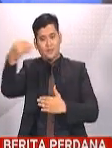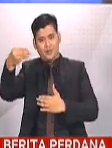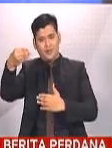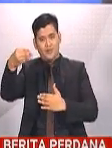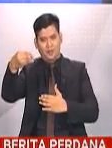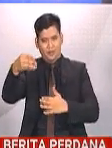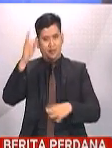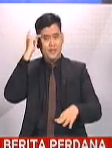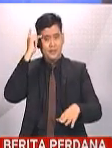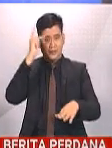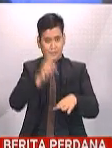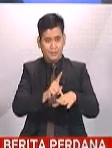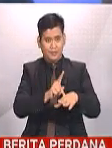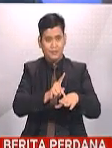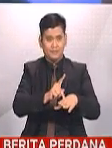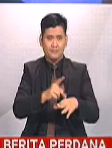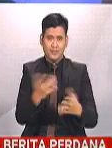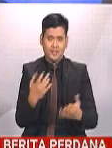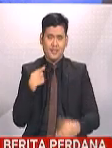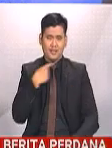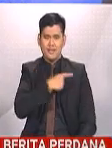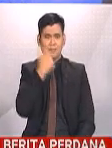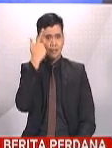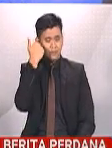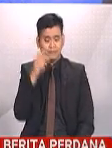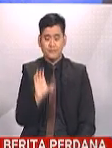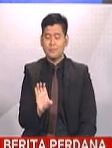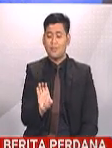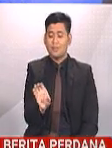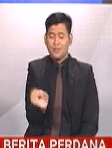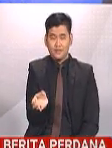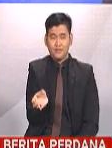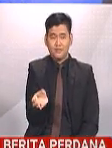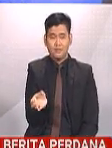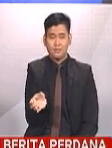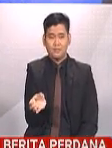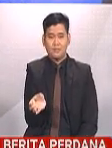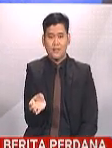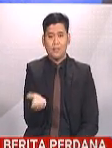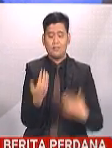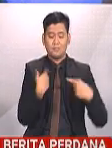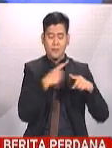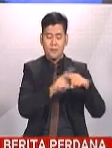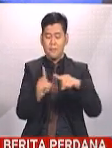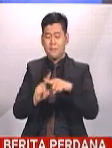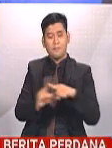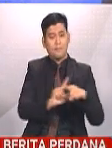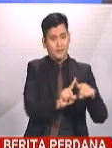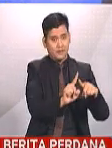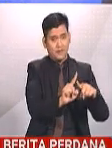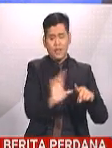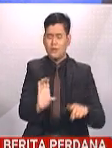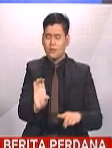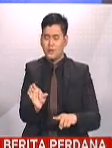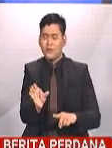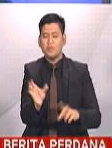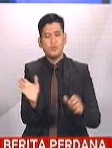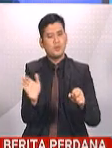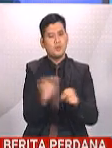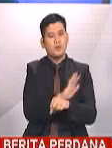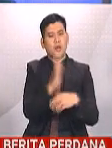mula-mula diperkenalkan. Dan kita tahu juga radio ini, di samping kepelbagaian radio ini cukup mudah untuk